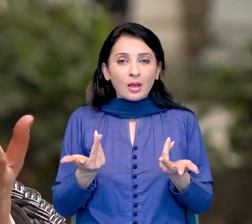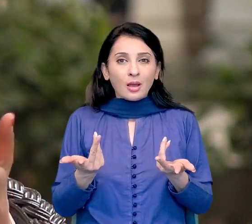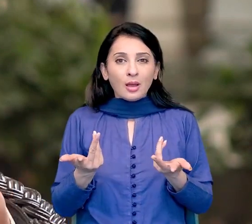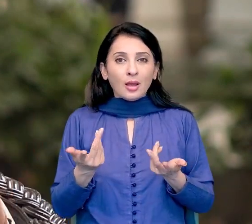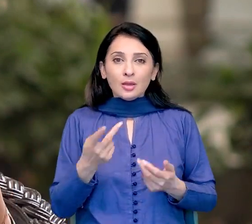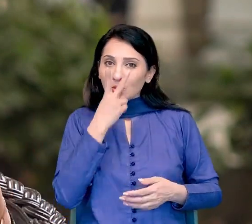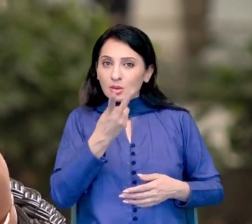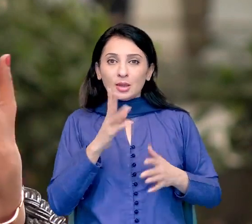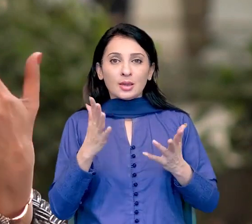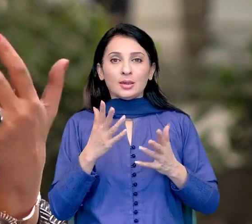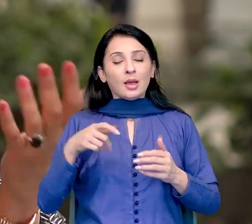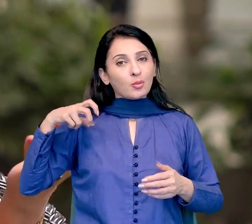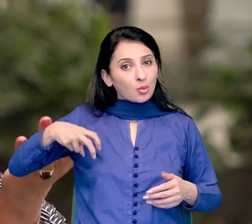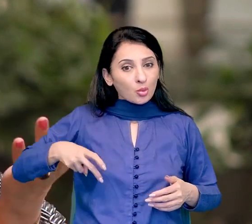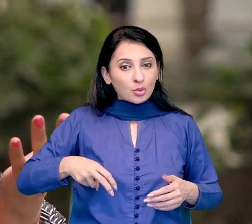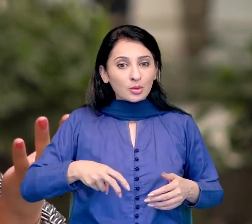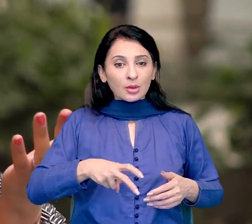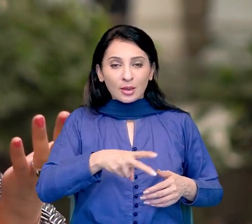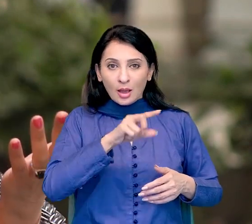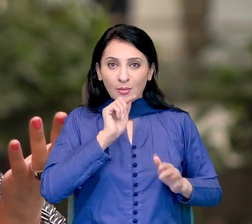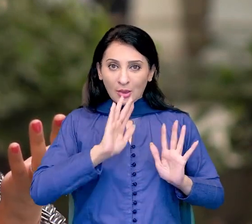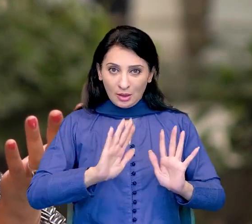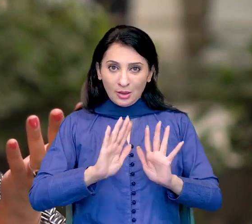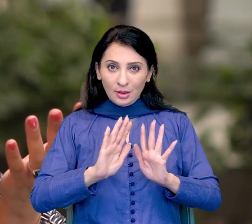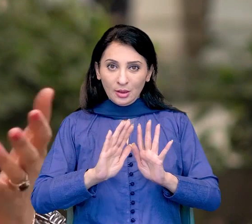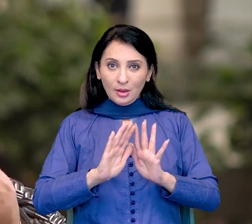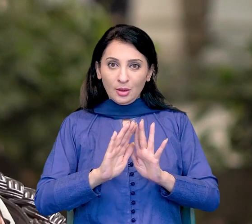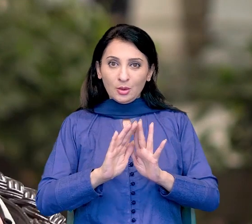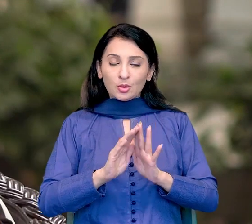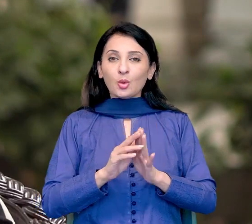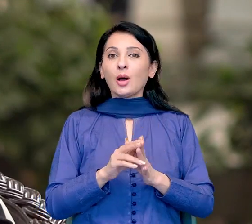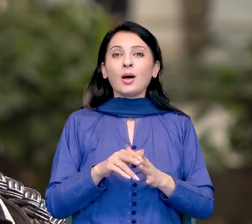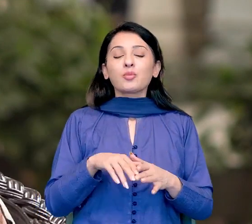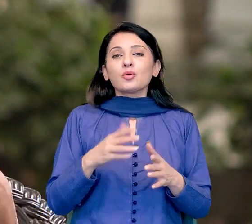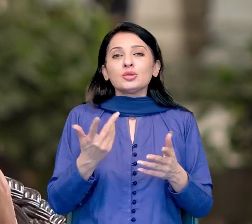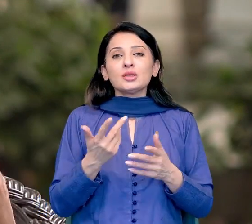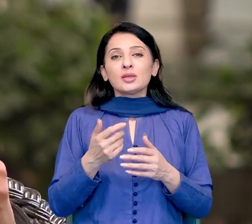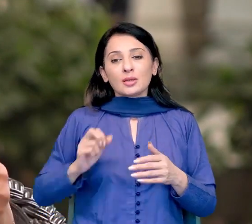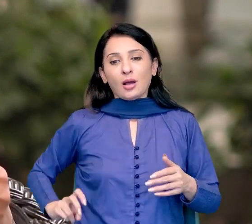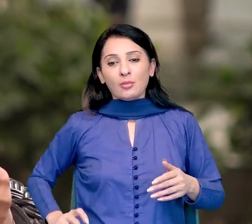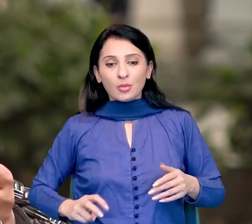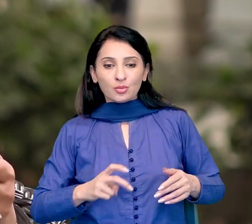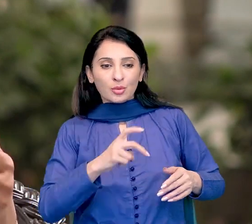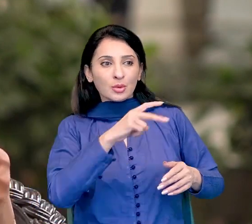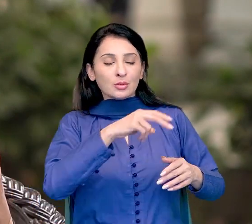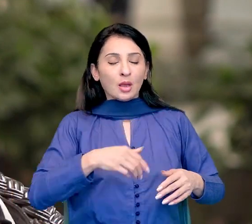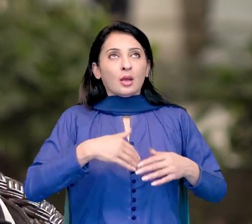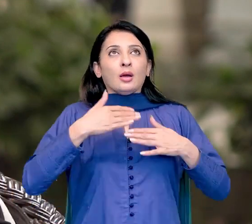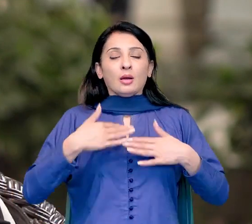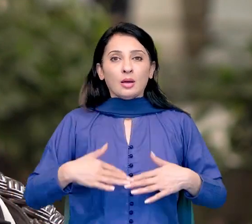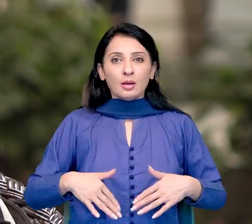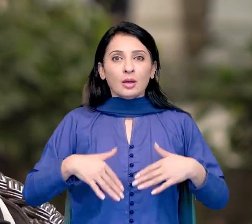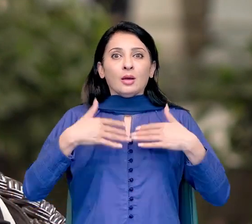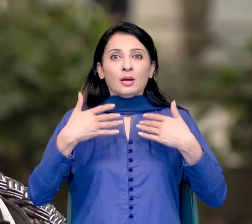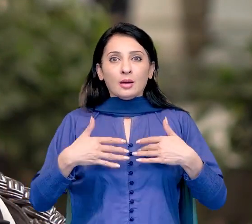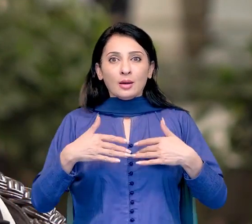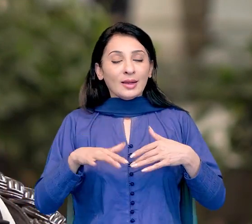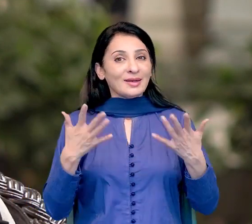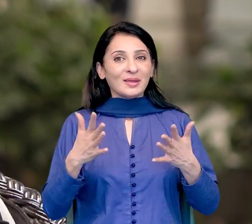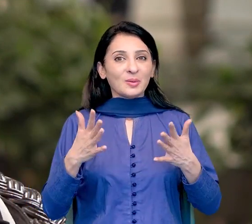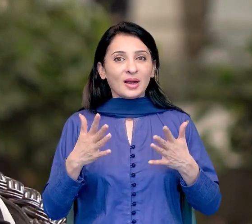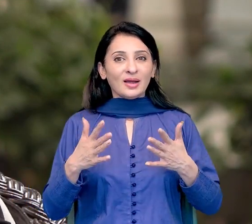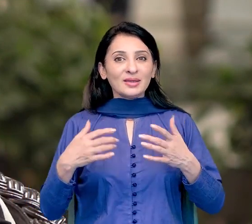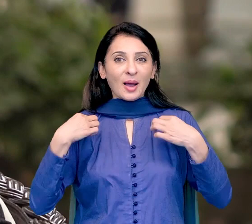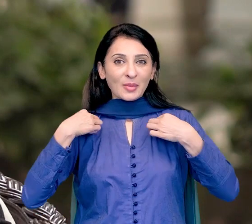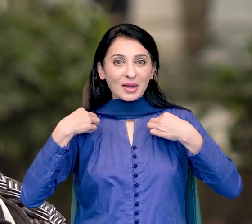ہیلتھ کیسی ہے. Can you walk more than you could 2 months ago? کیا آپ 2 فلائٹ اسٹیئرس چڑھتے ہوئے اب آپ کا سانس نہیں